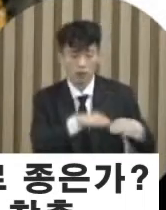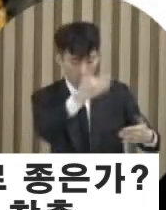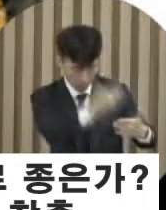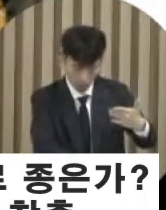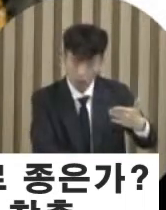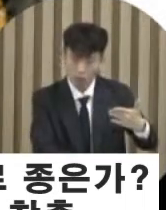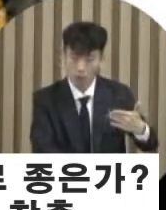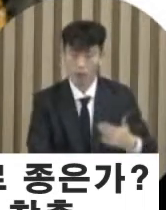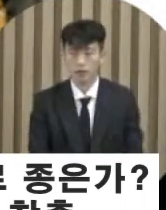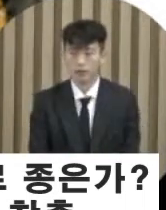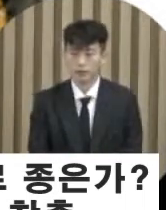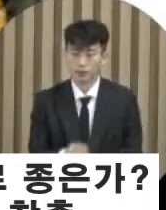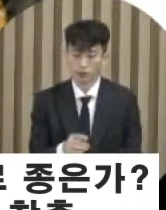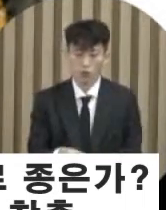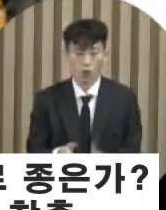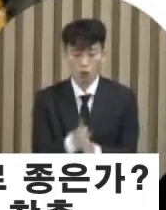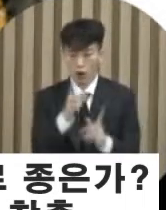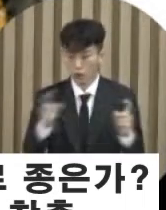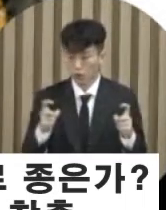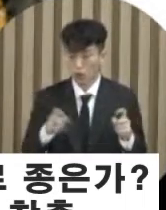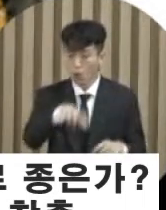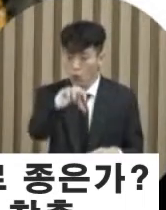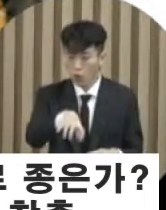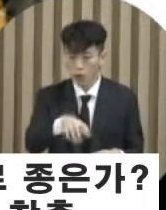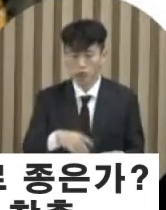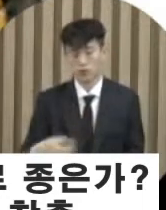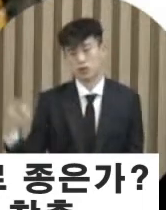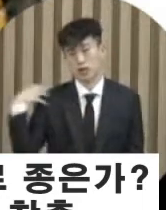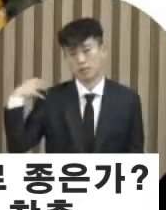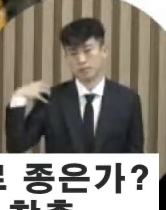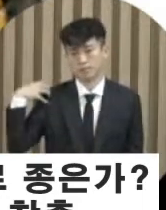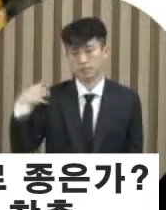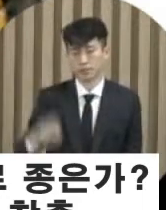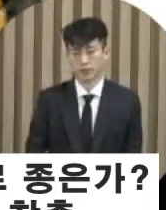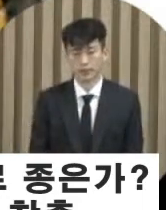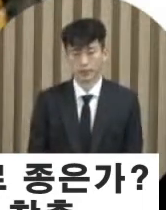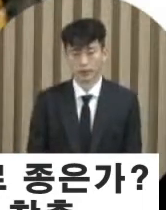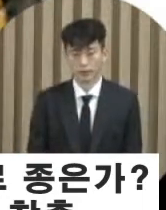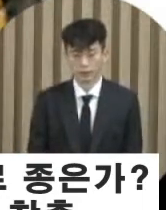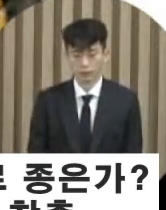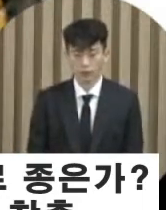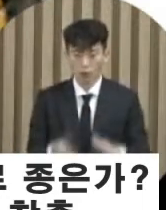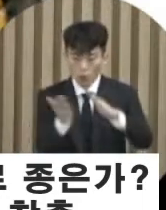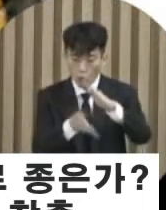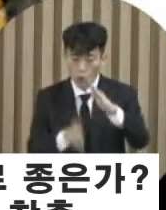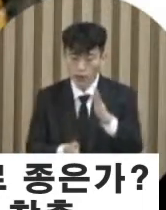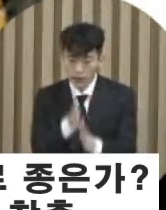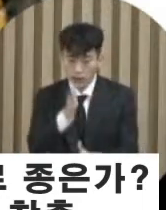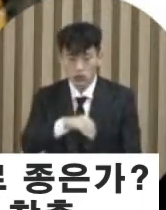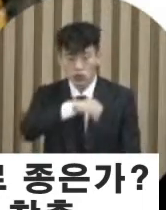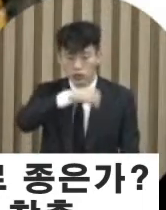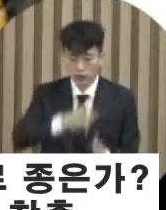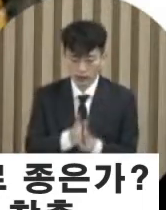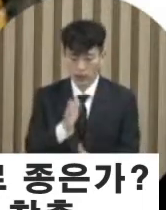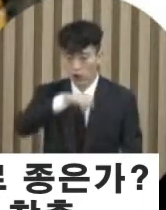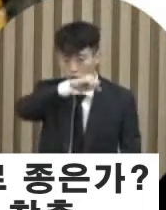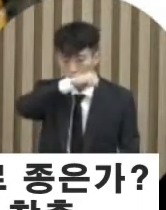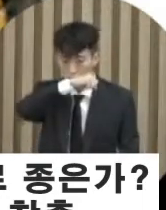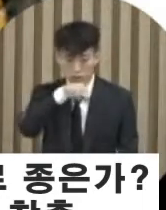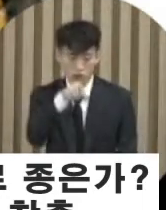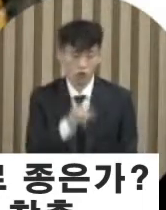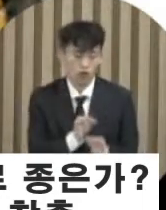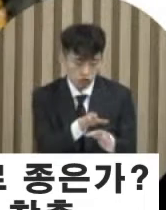이렇게 제외되는 시설들은 화성시가 LH 등 사업 시행자로부터 공공시설 용지를 시 예산을 들여서 매입한